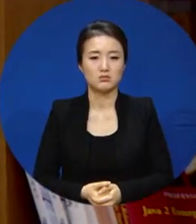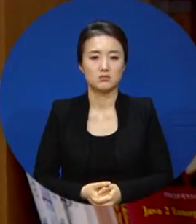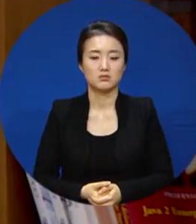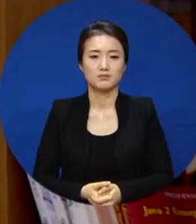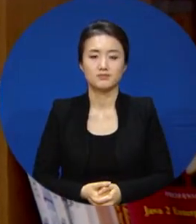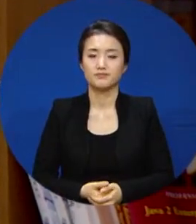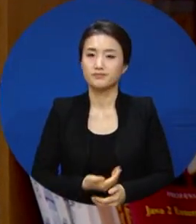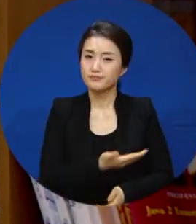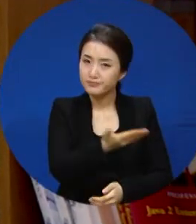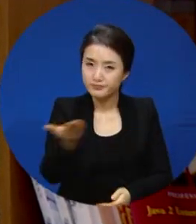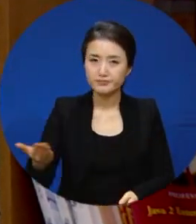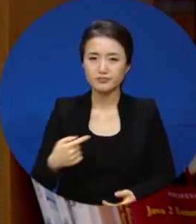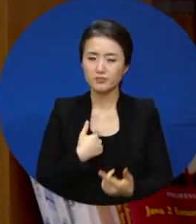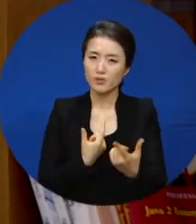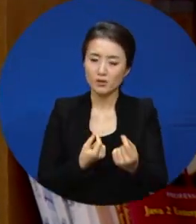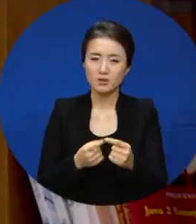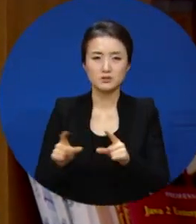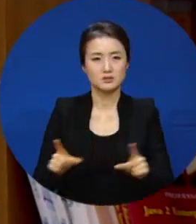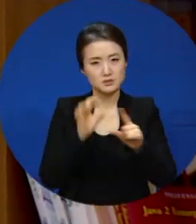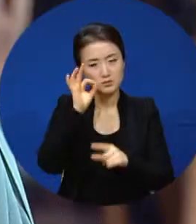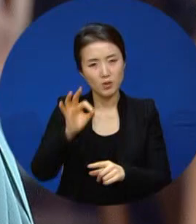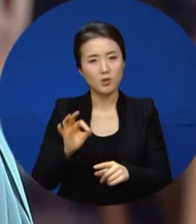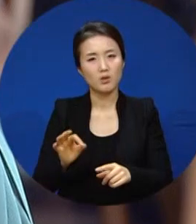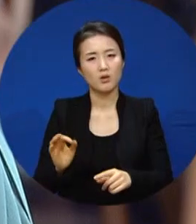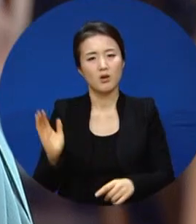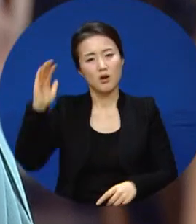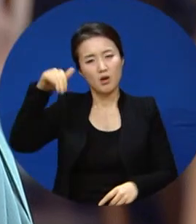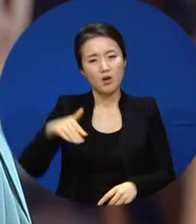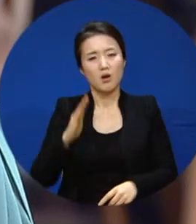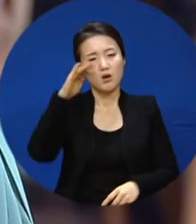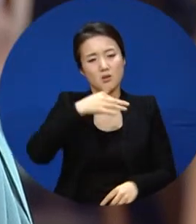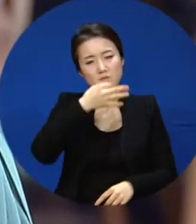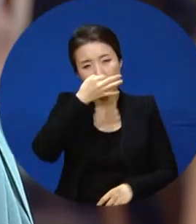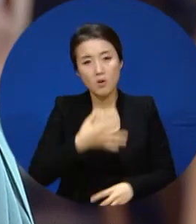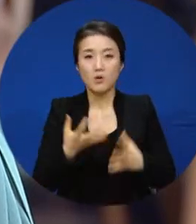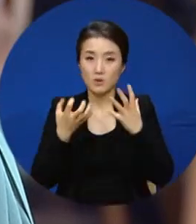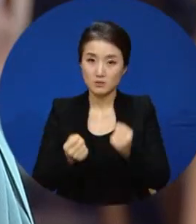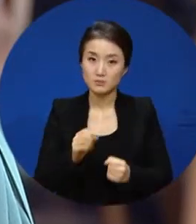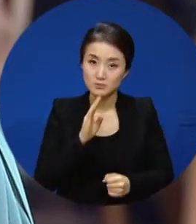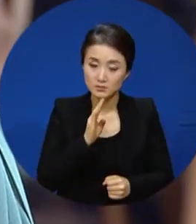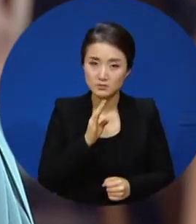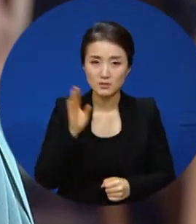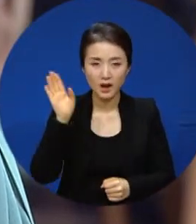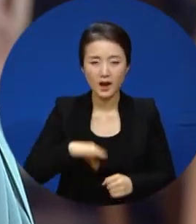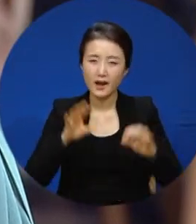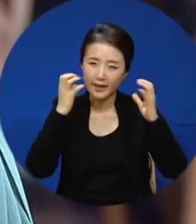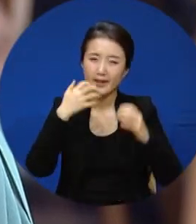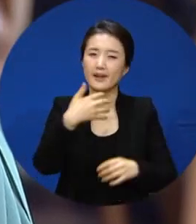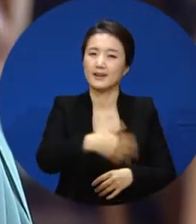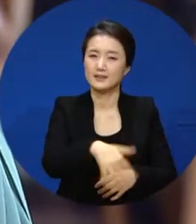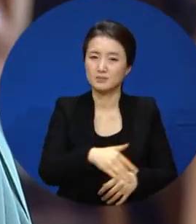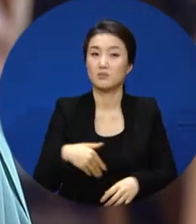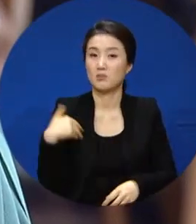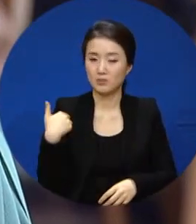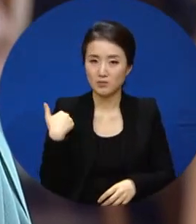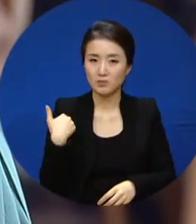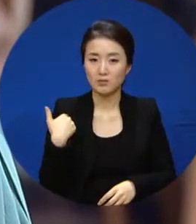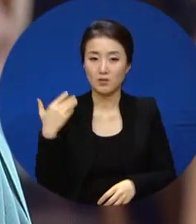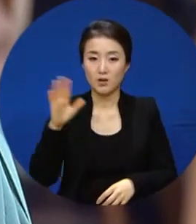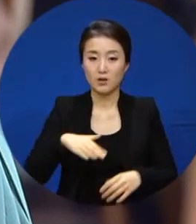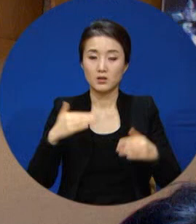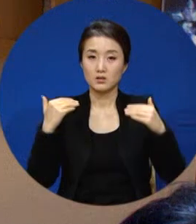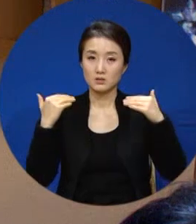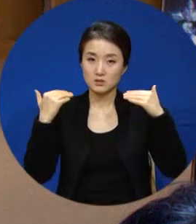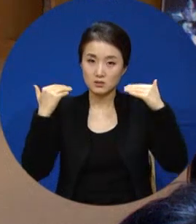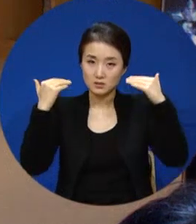의해 곡절이 많이 있지 않습니까 애들은 그게 아주 없어요 근데 지나고 나서 보면요 인생에